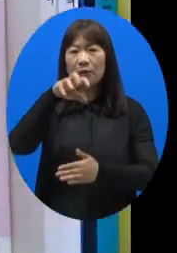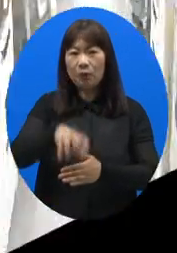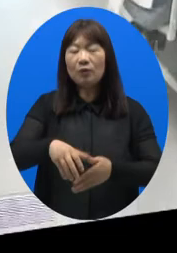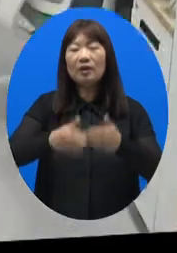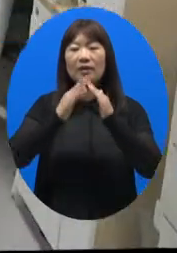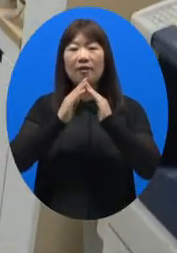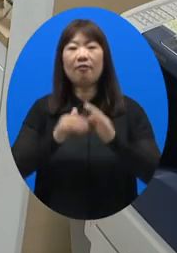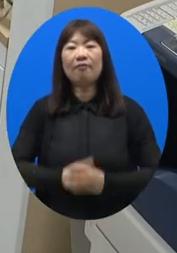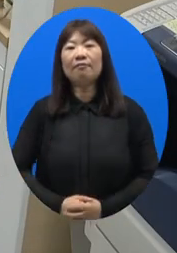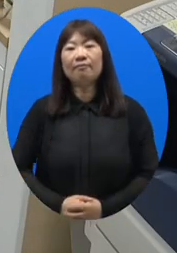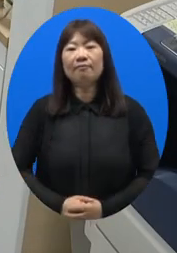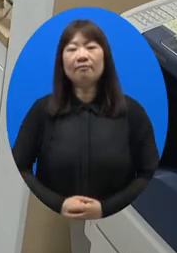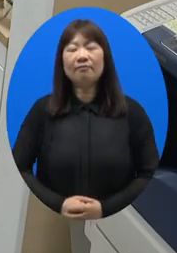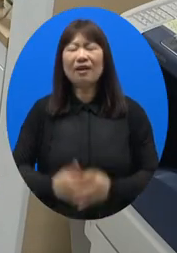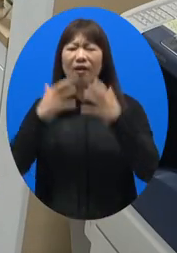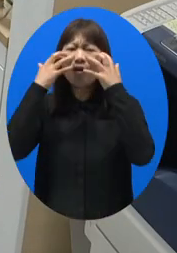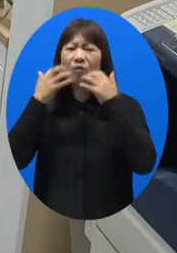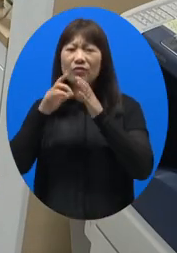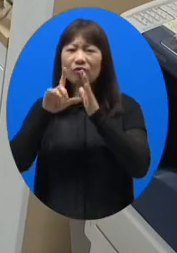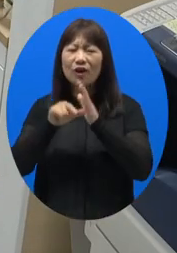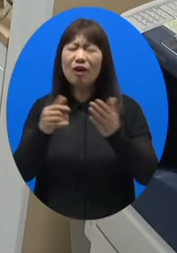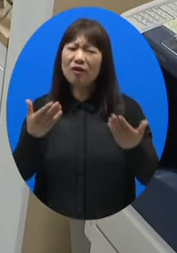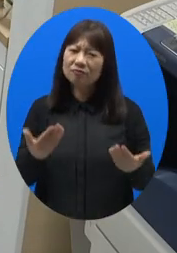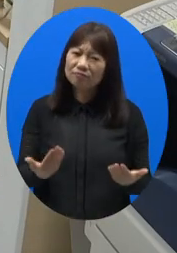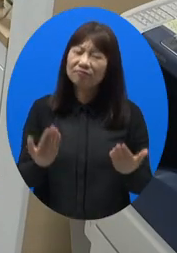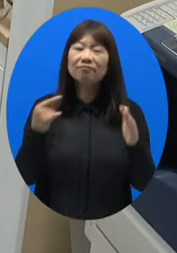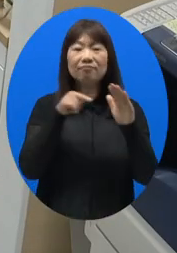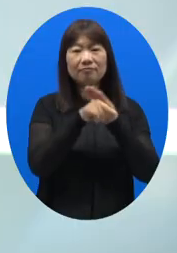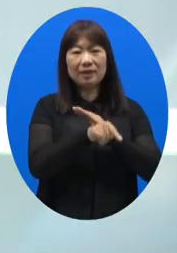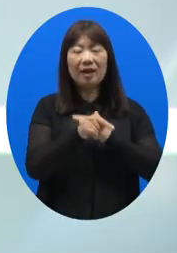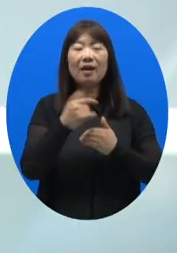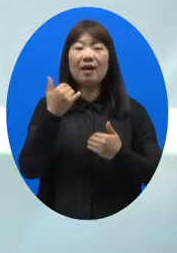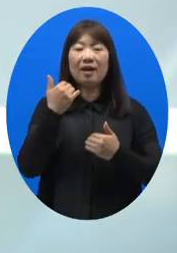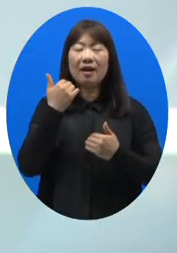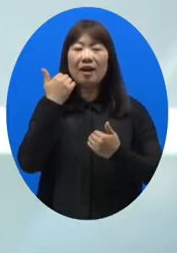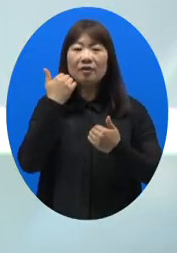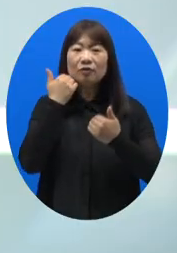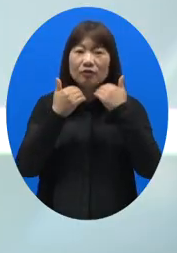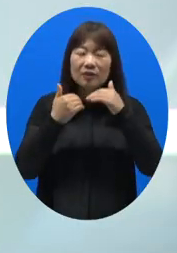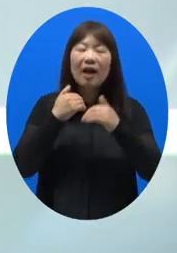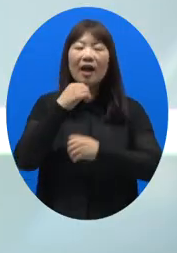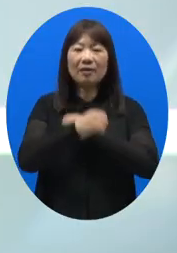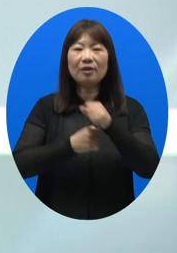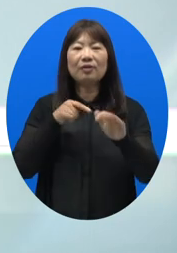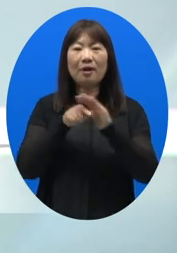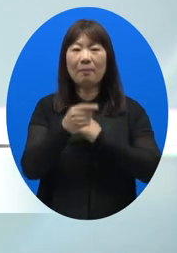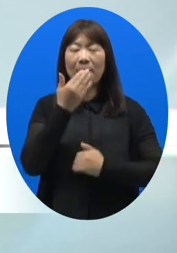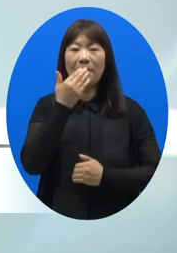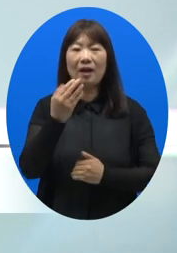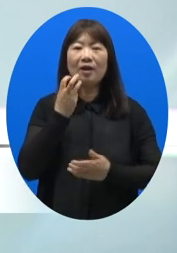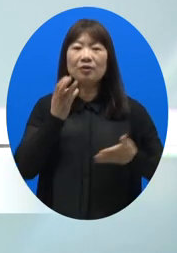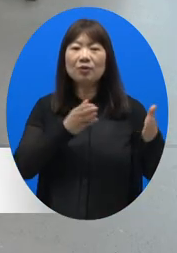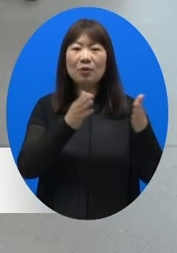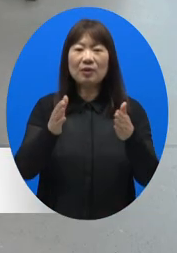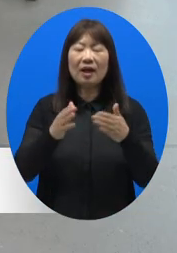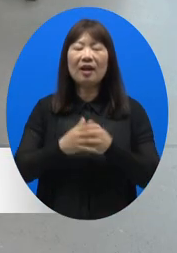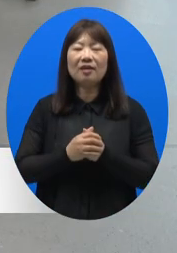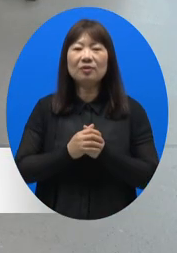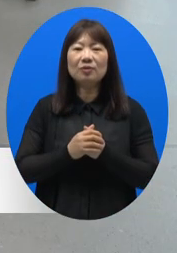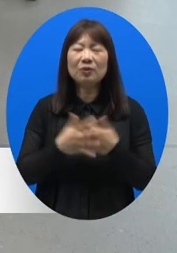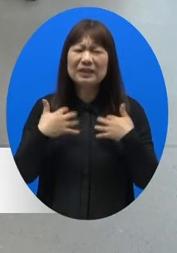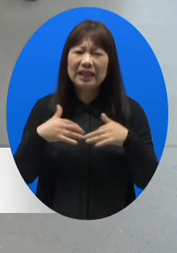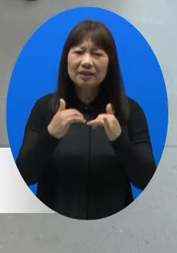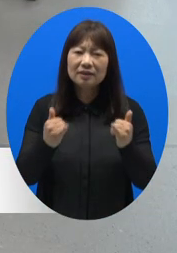위치하는데요. 더울 때 무더위 쉼터로도 들어가 누구나 이용하실 수 있습니다. 경기도가 취약계층 등을